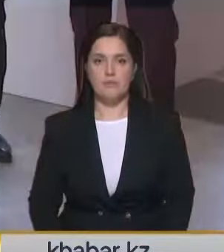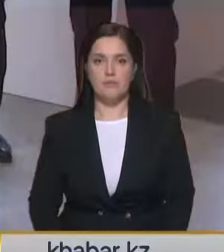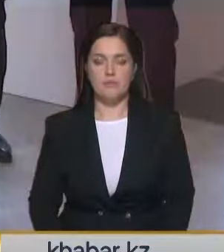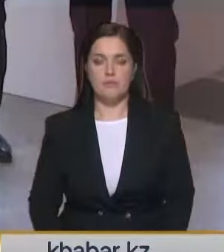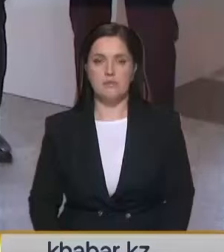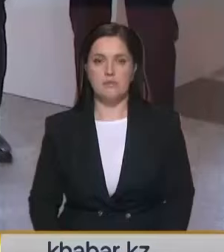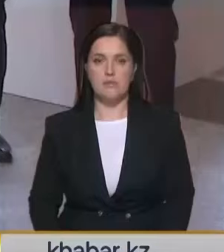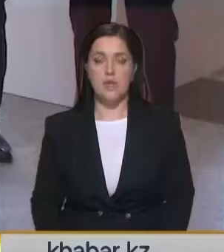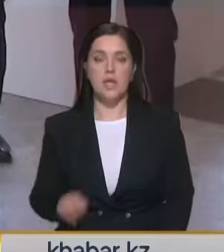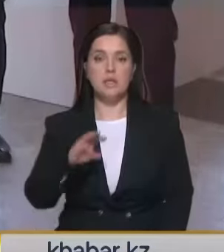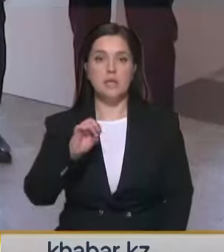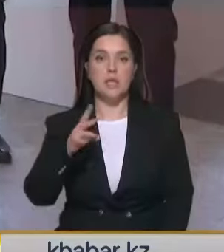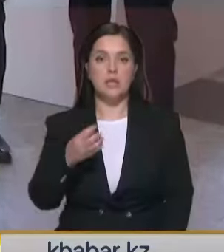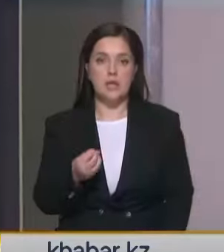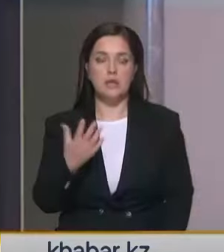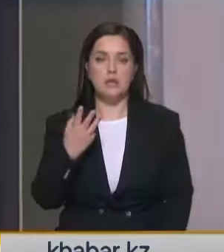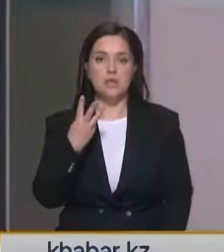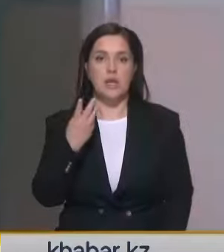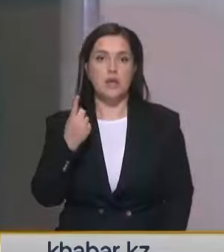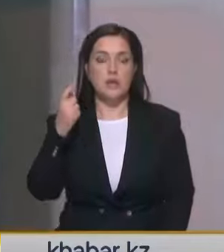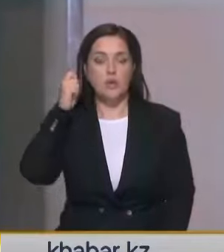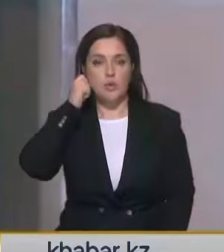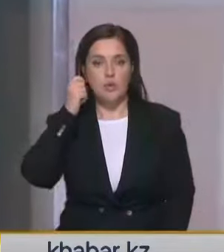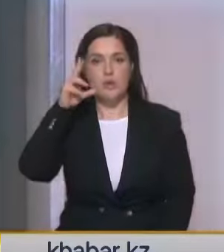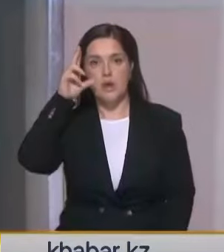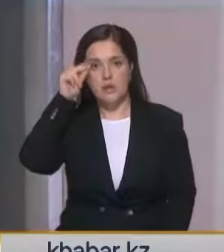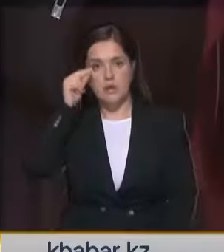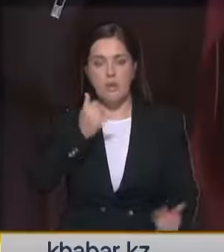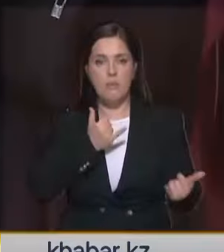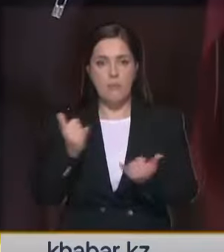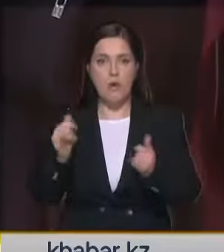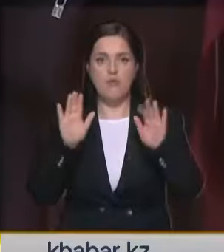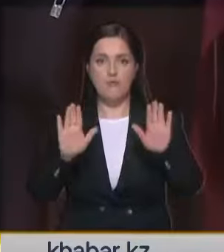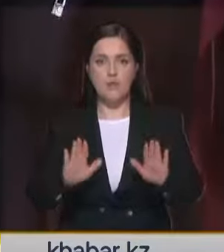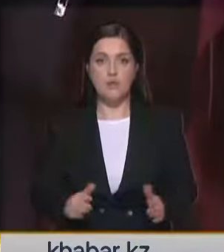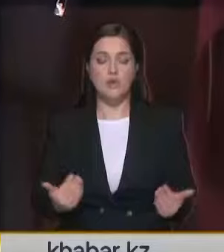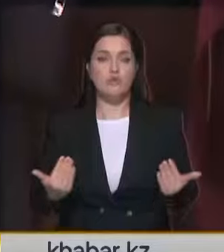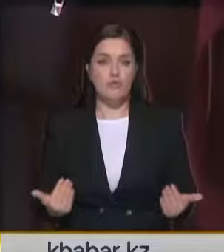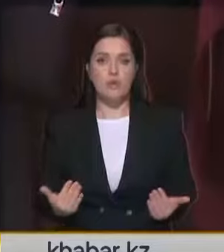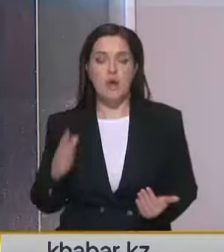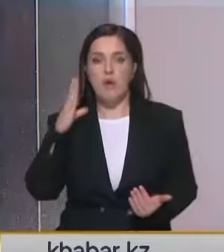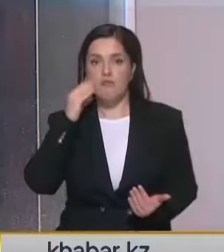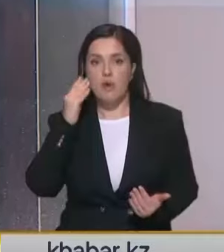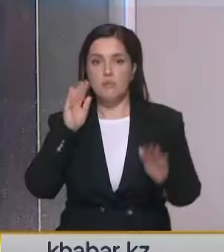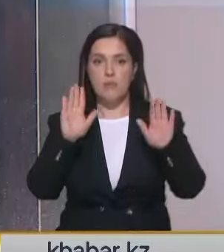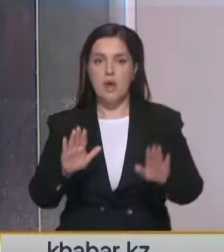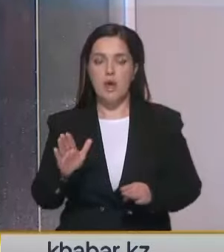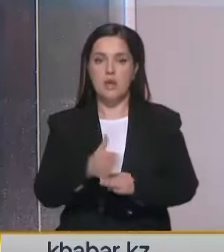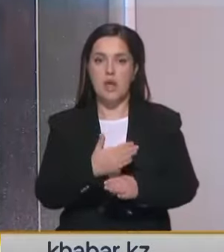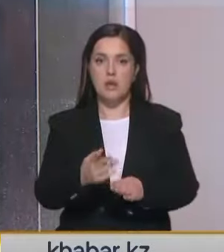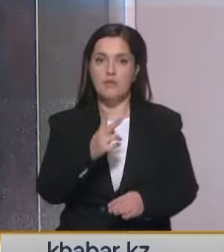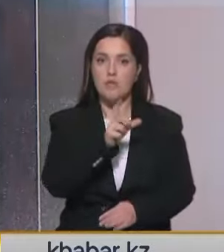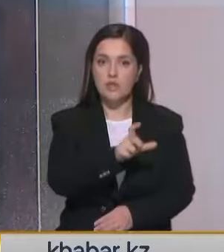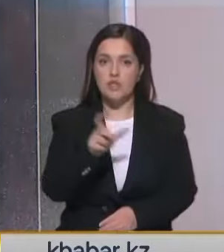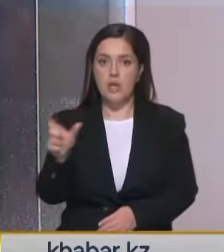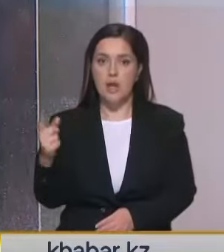В этом году тенге исполняется 31 год. Этой дате посвящена выставка, которая открылась сегодня в Алматы. Экспозиция разделена на две части.